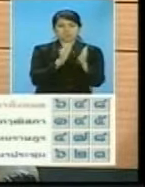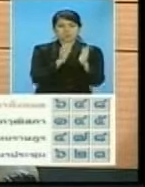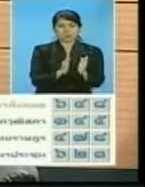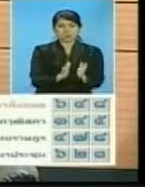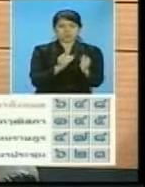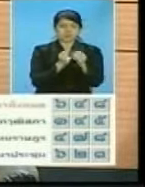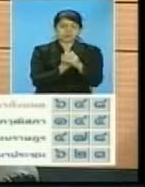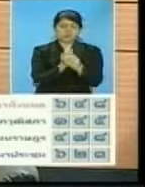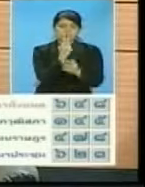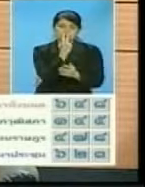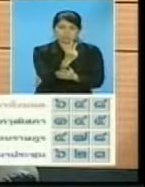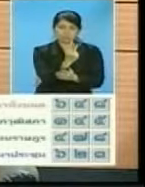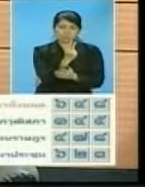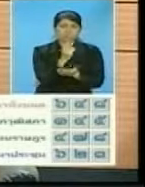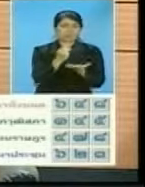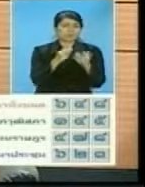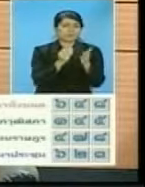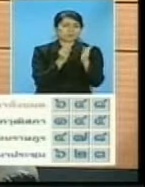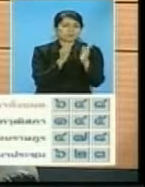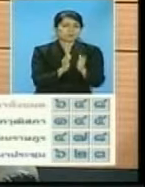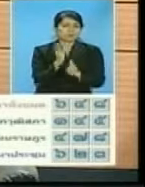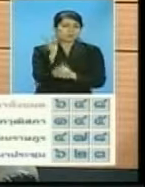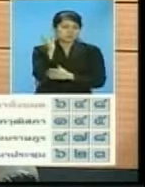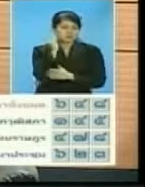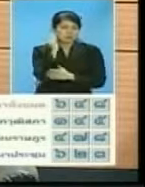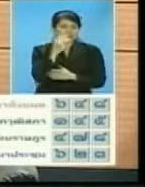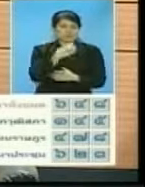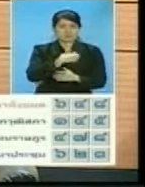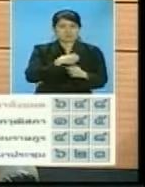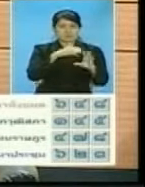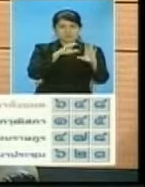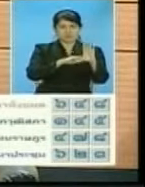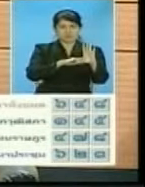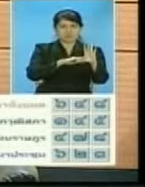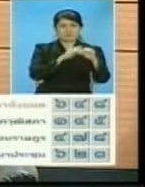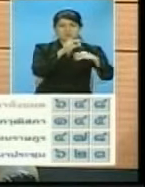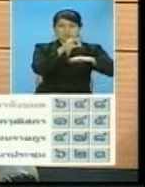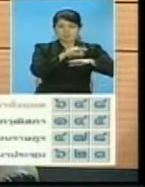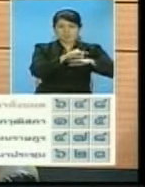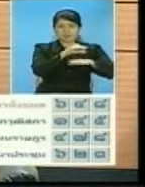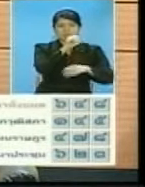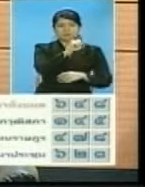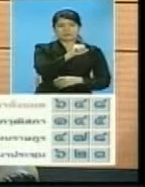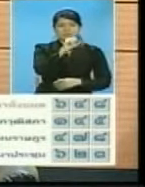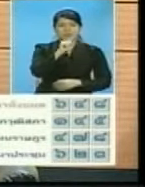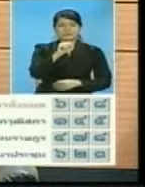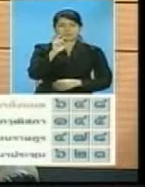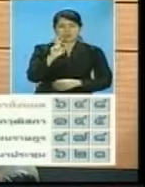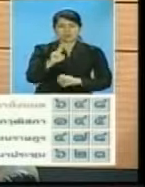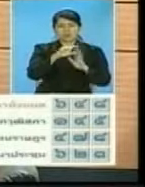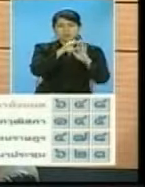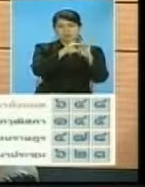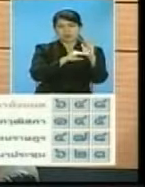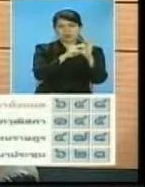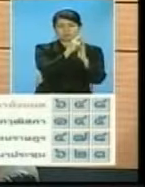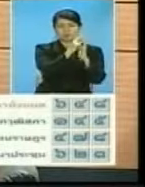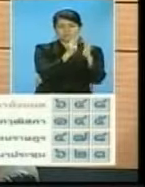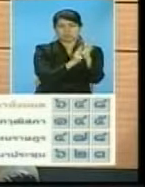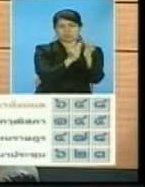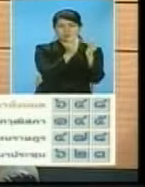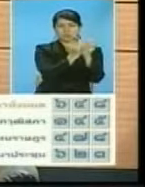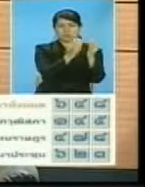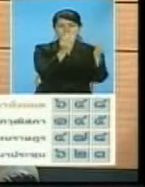ท่านผู้ชมที่สนใจที่จะสมัครรับเลือกตั้งเป็นสมาชิกสภาร่างรัฐธรรมนูญ